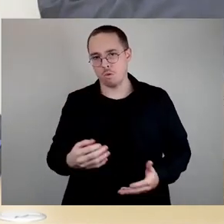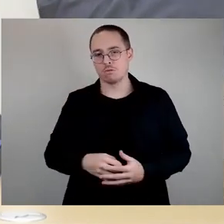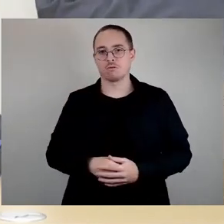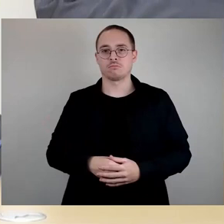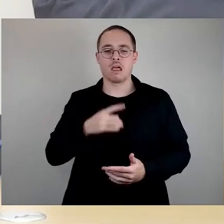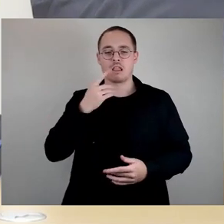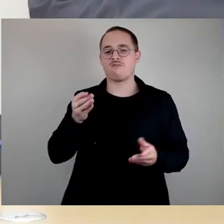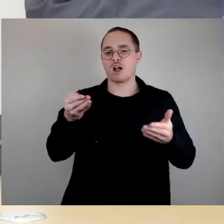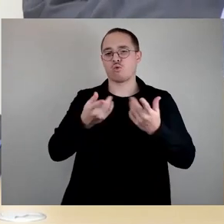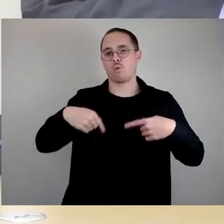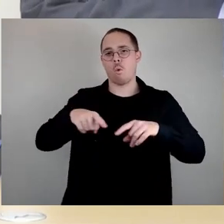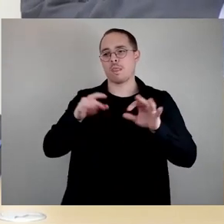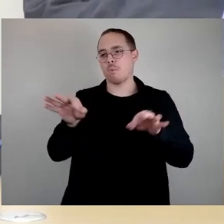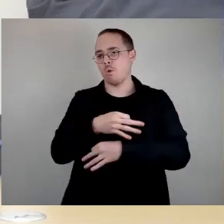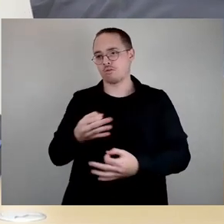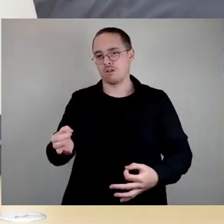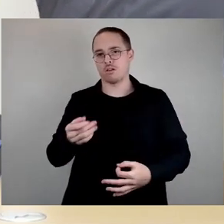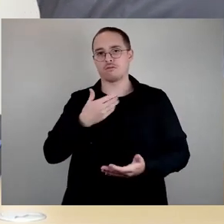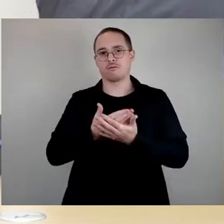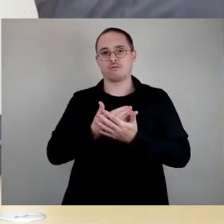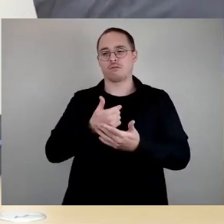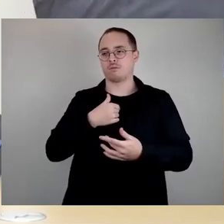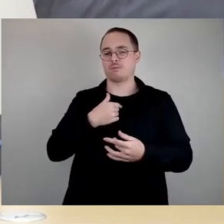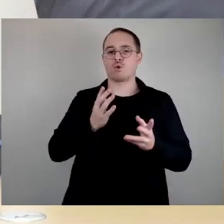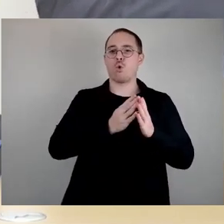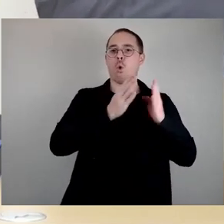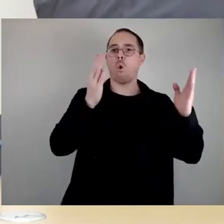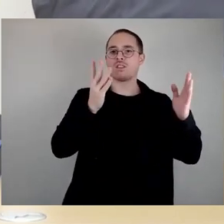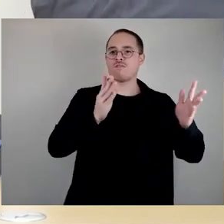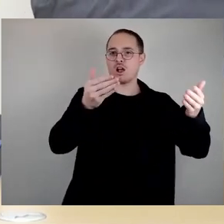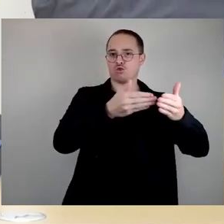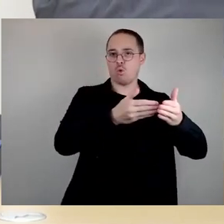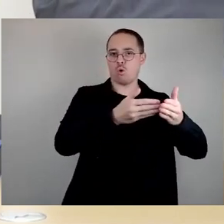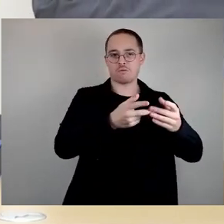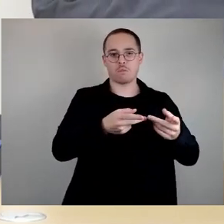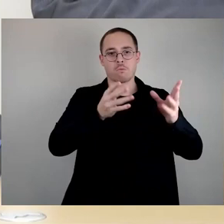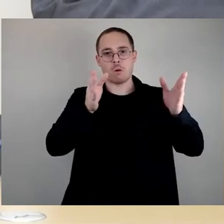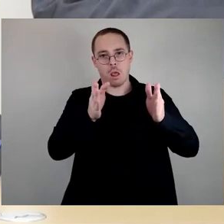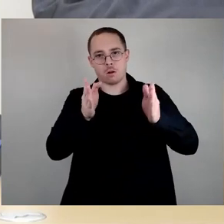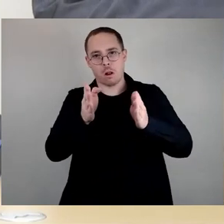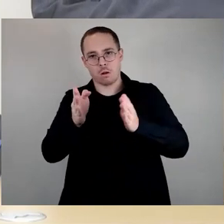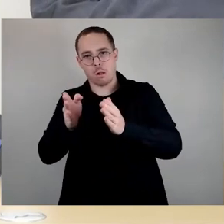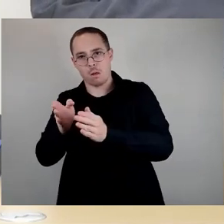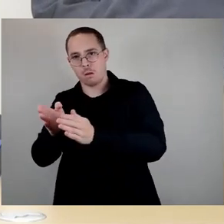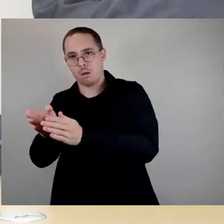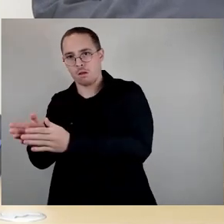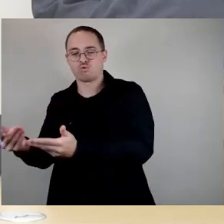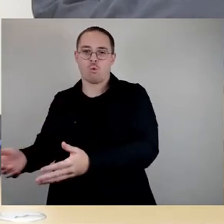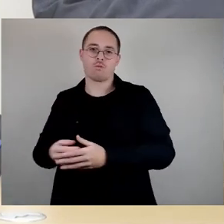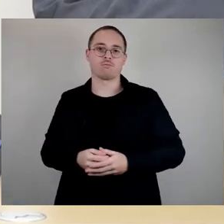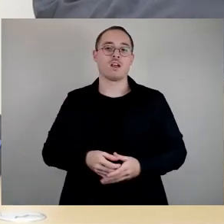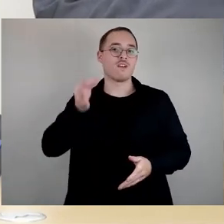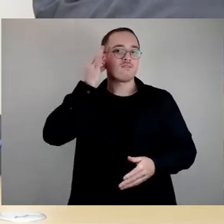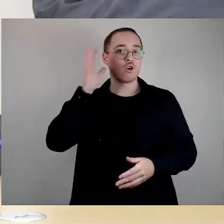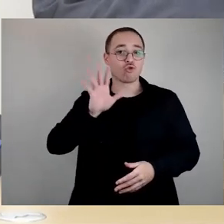und von der größeren zur kleineren Fraktion gehen. Herr Schulze und dann Herr Dr. Schulte-Wissermann und dann gucken wir, ob die bei Bedarf auch noch